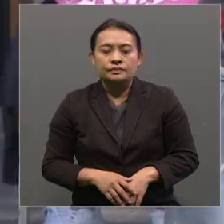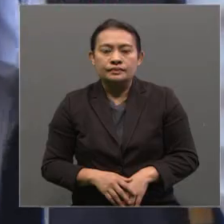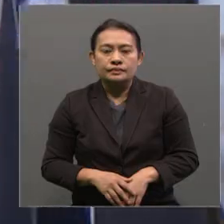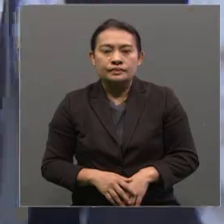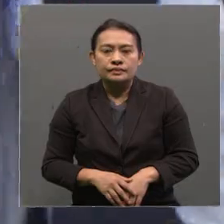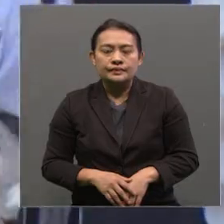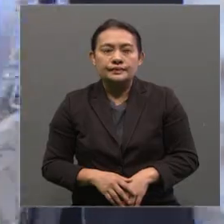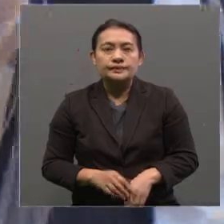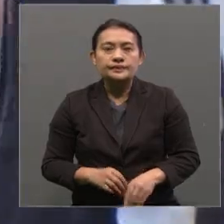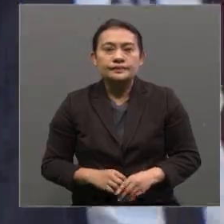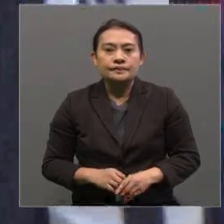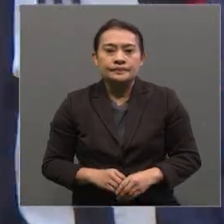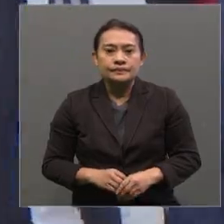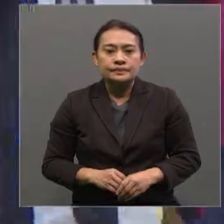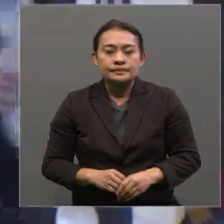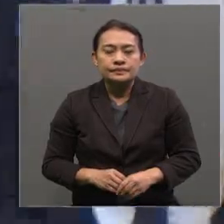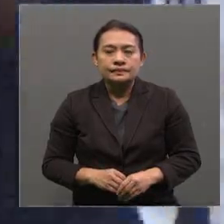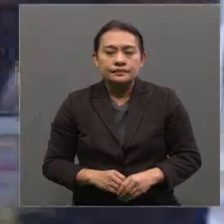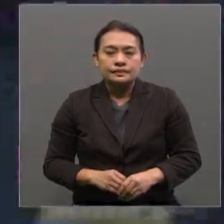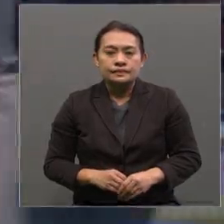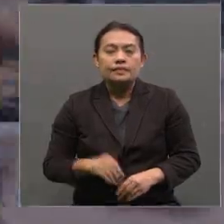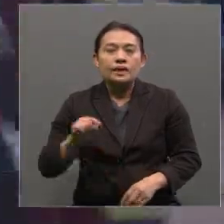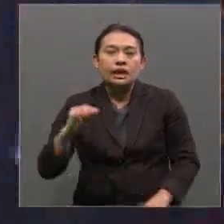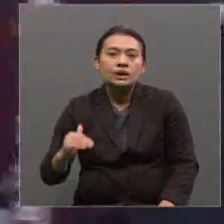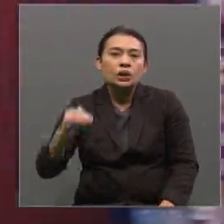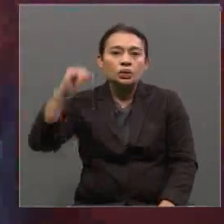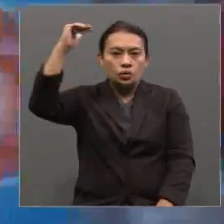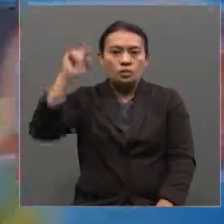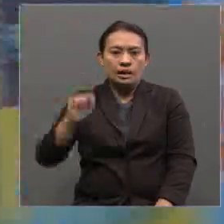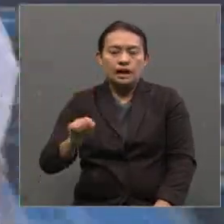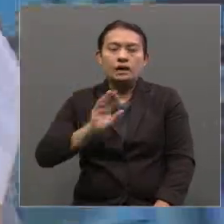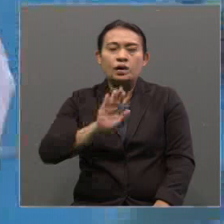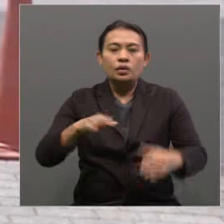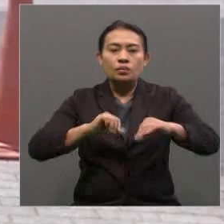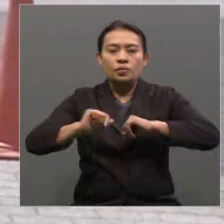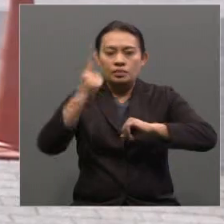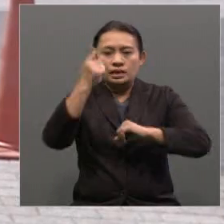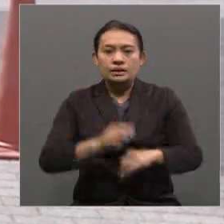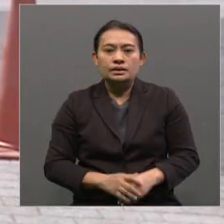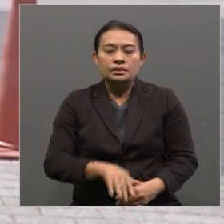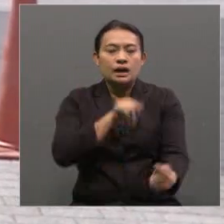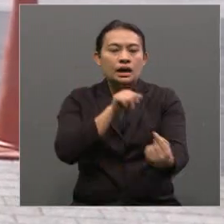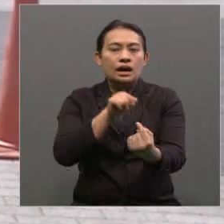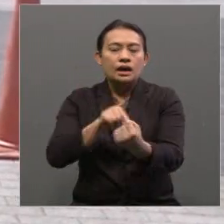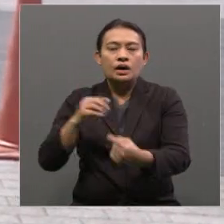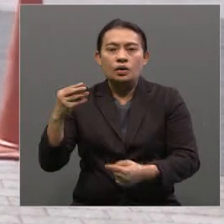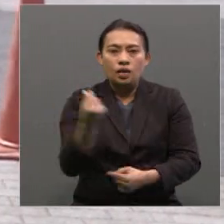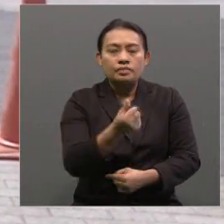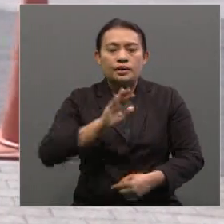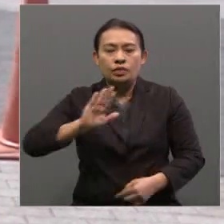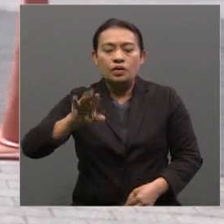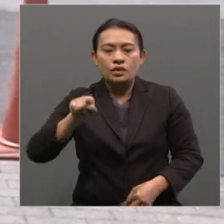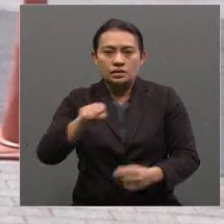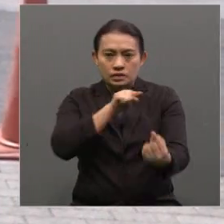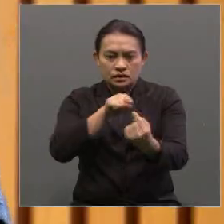ความที่เขาเติบโตมาในยุคของการที่สามารถที่จะได้รับการตอบสนองอย่างรวดเร็วเนี่ยนะครับอะไร